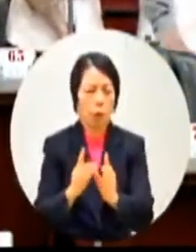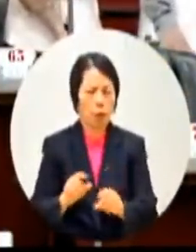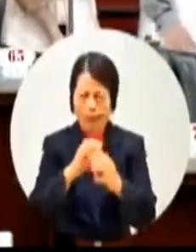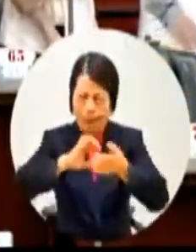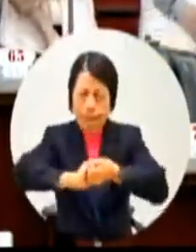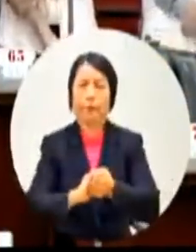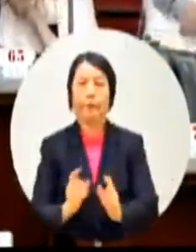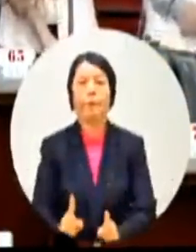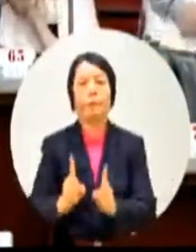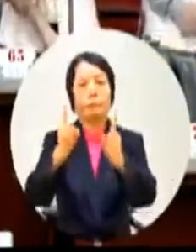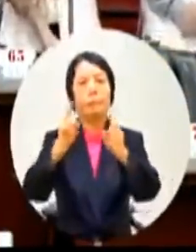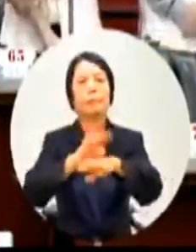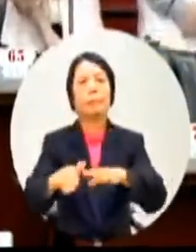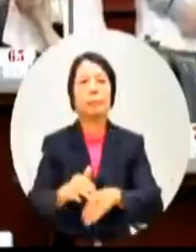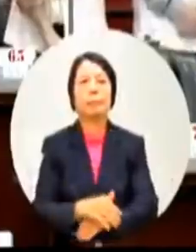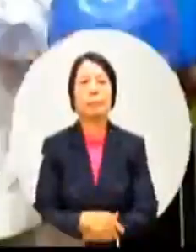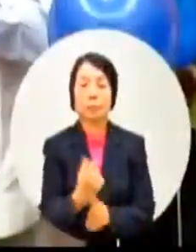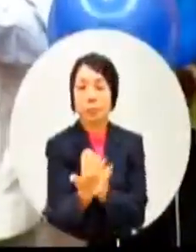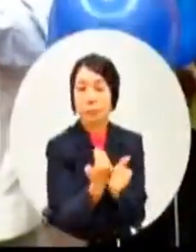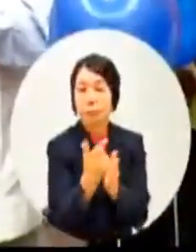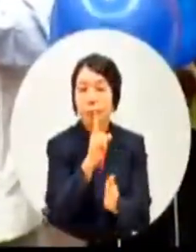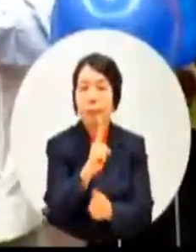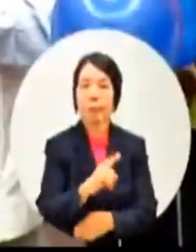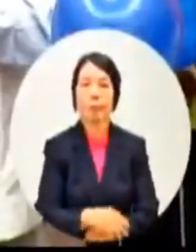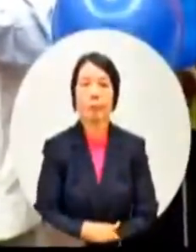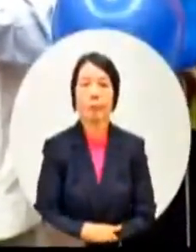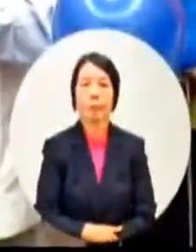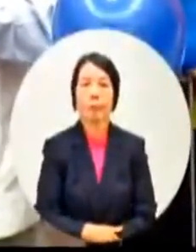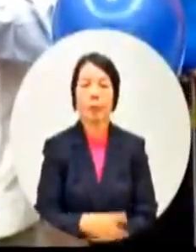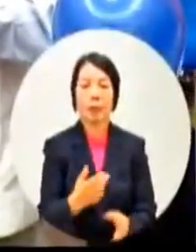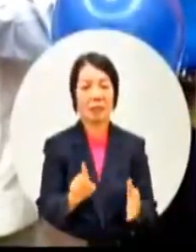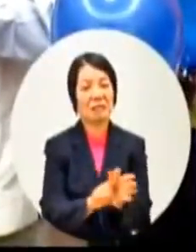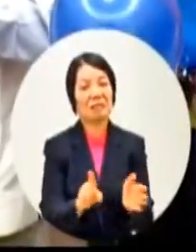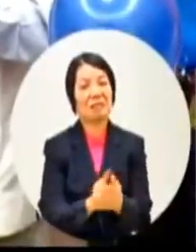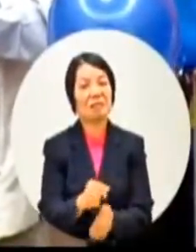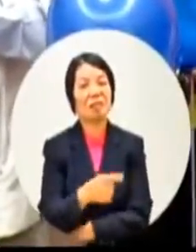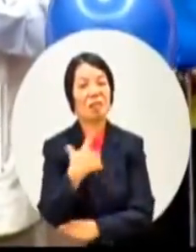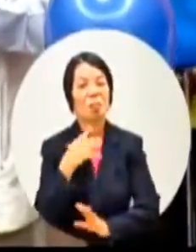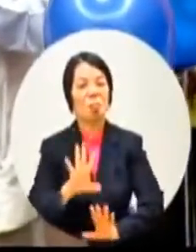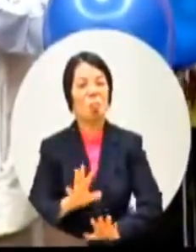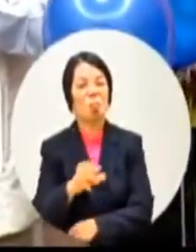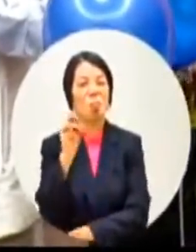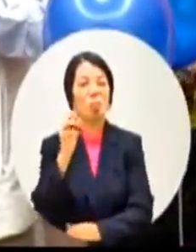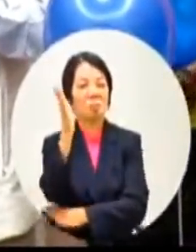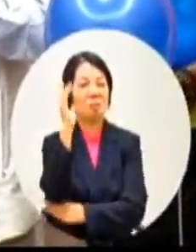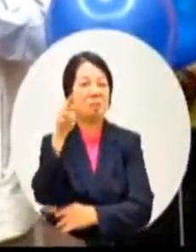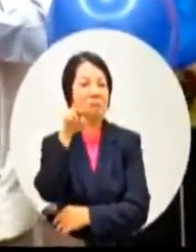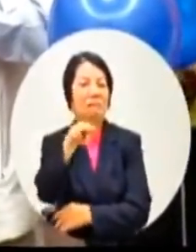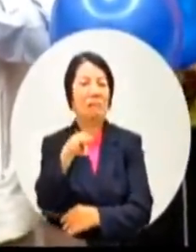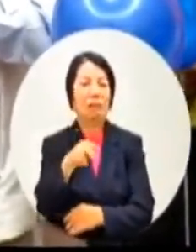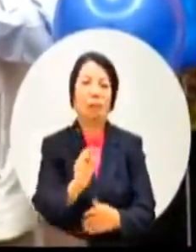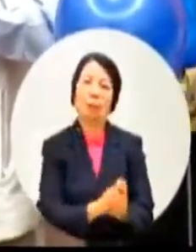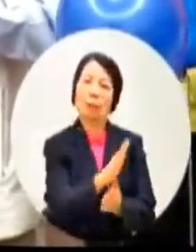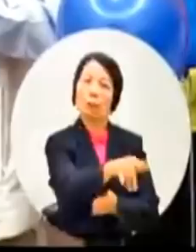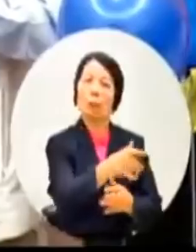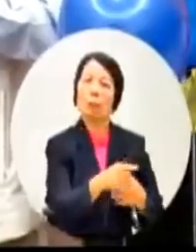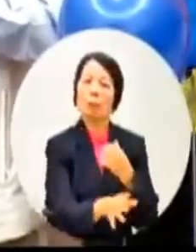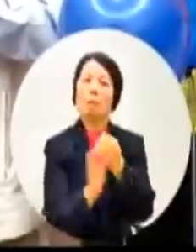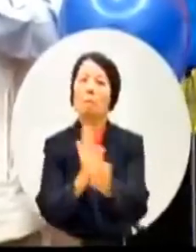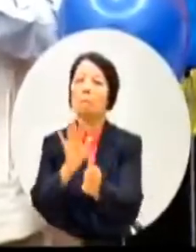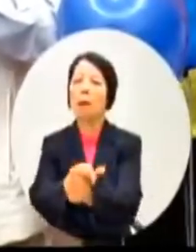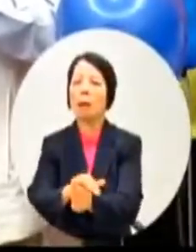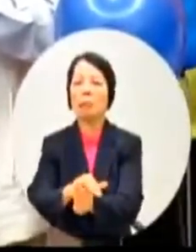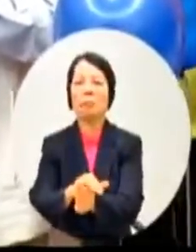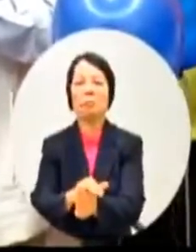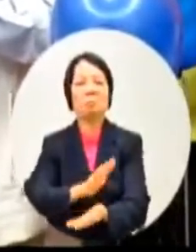讲的，你先就抓你头前，后边再给你收尾。所有你因为开放入资，你就